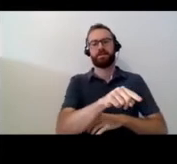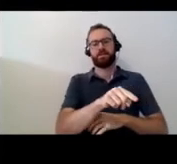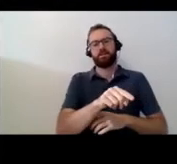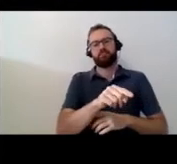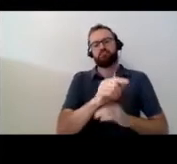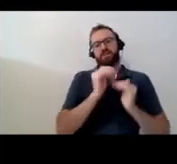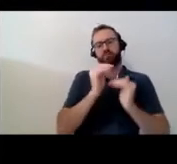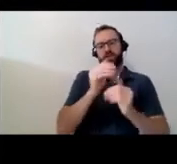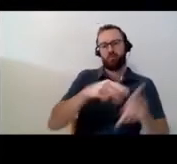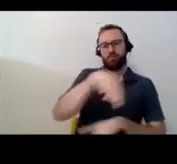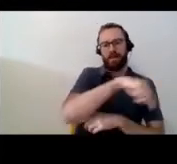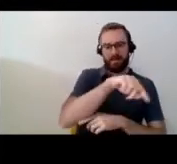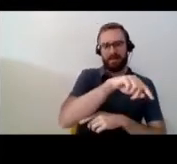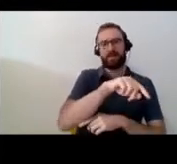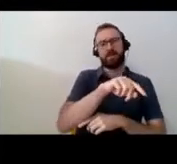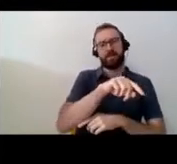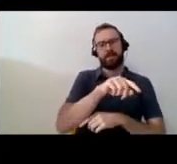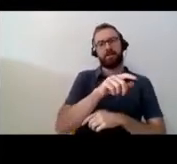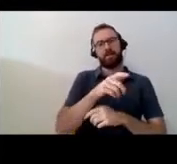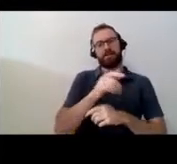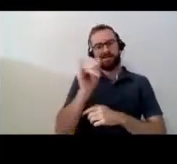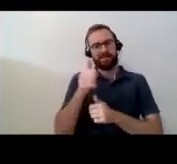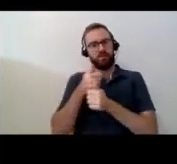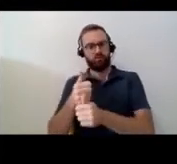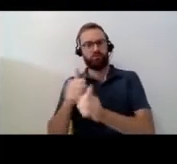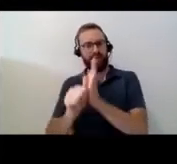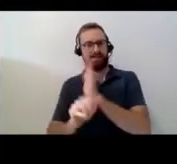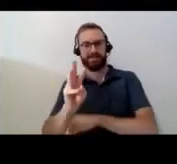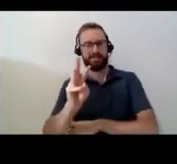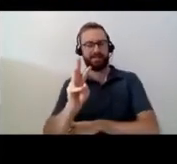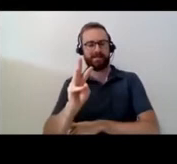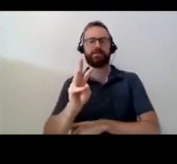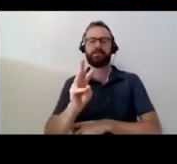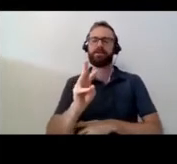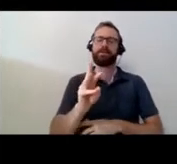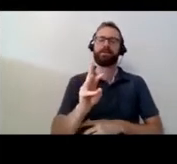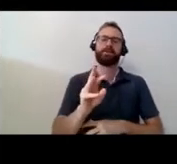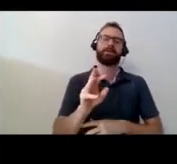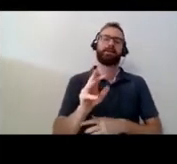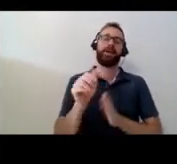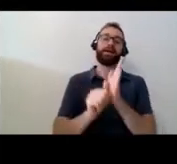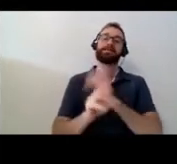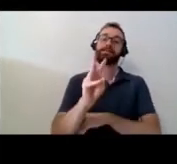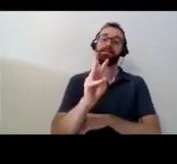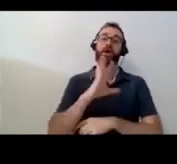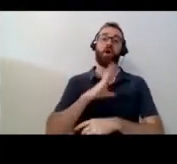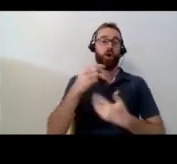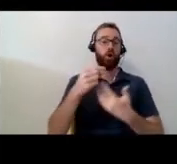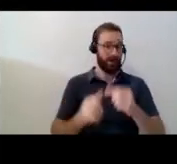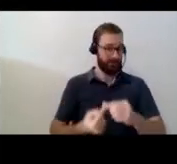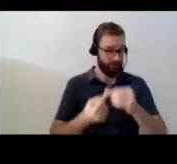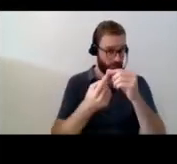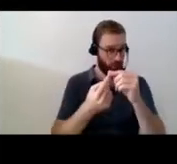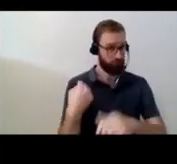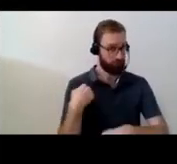adoptant l'article 6. Ce qui est intéressant, c'est que comme on l'a vu, l'article 6 a des exceptions, dont quand